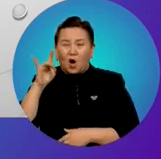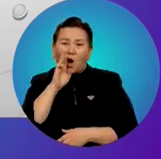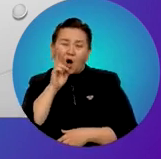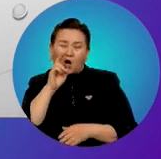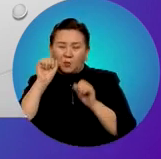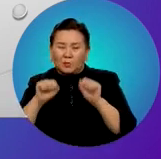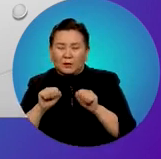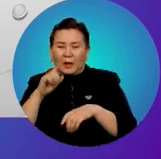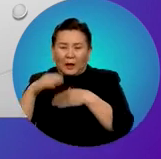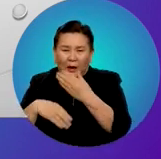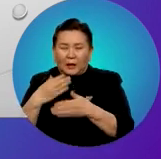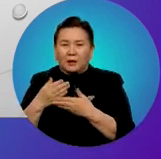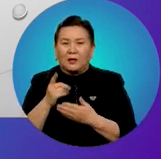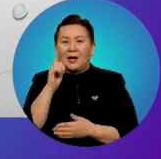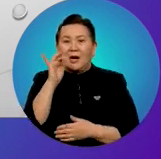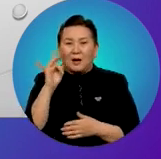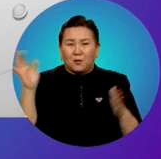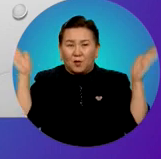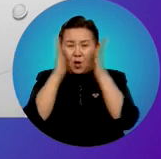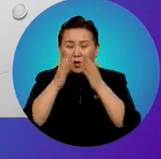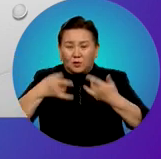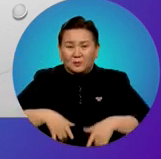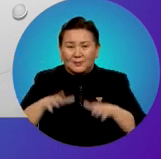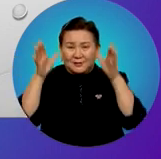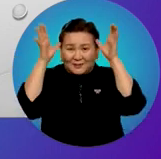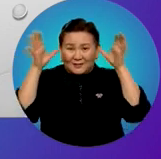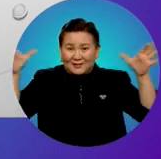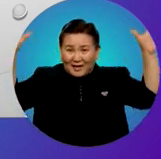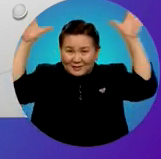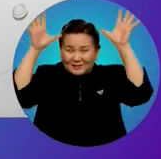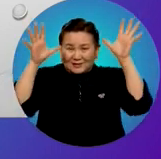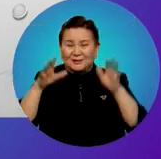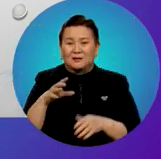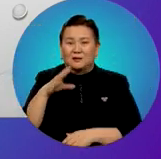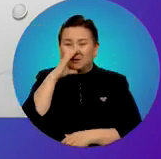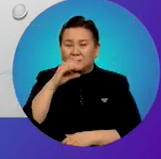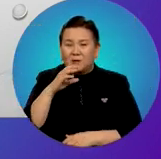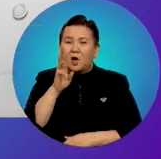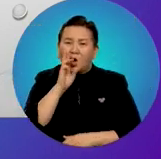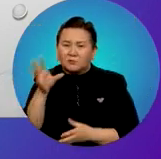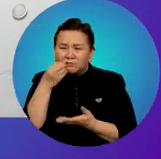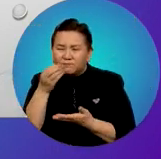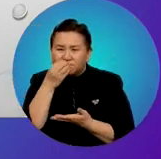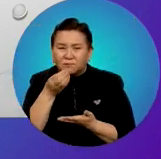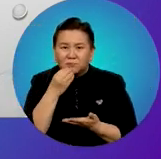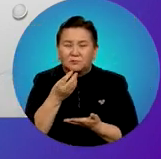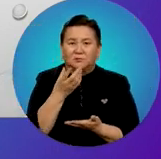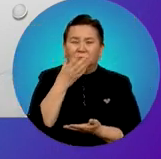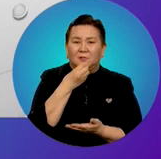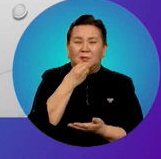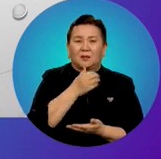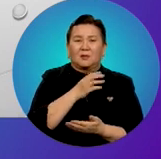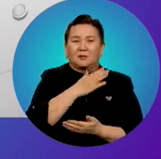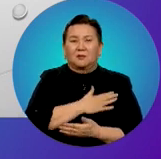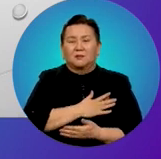санана. Хавар орой төрсөн янзгаар тал тэр чигээрэ хооллоно. Үнэг харс элэ шаазгаа